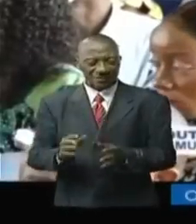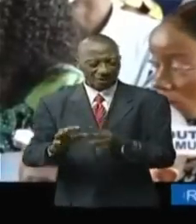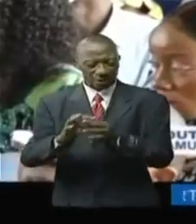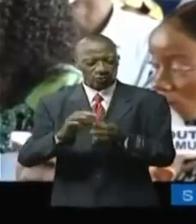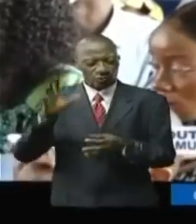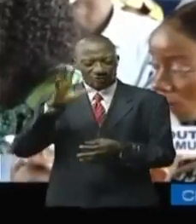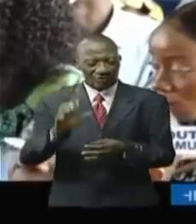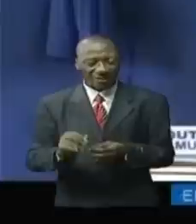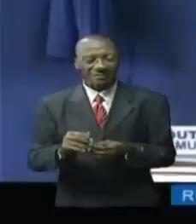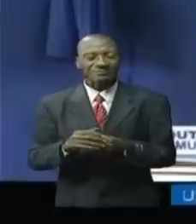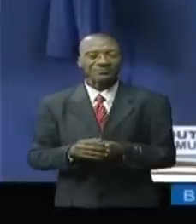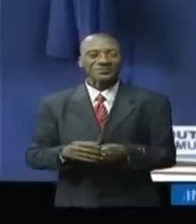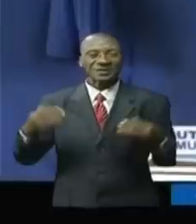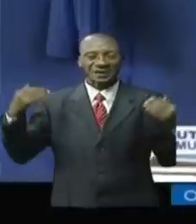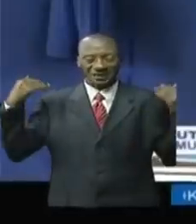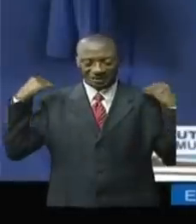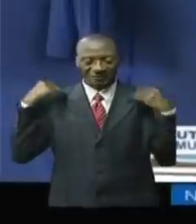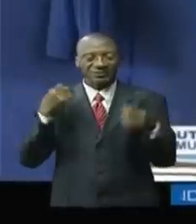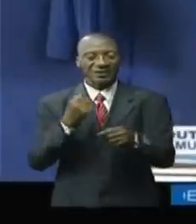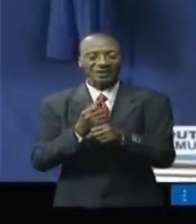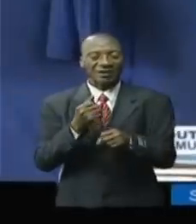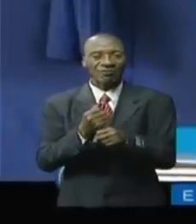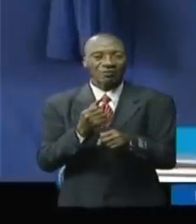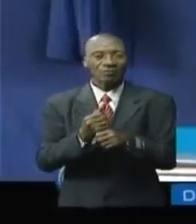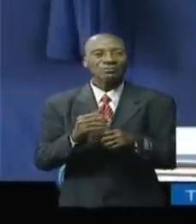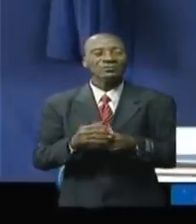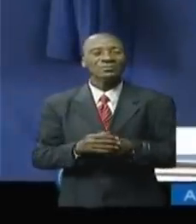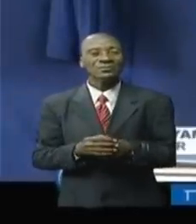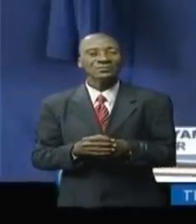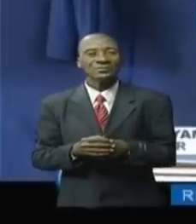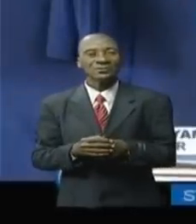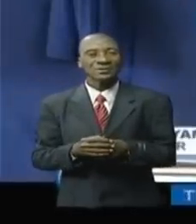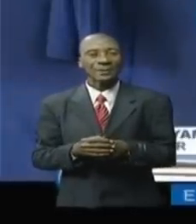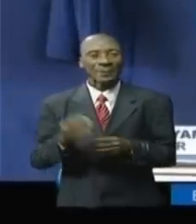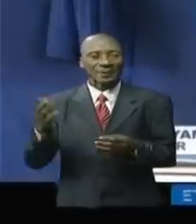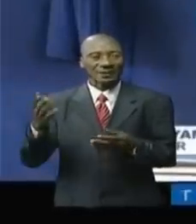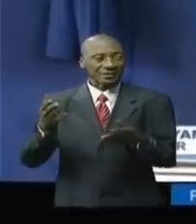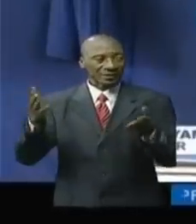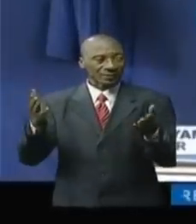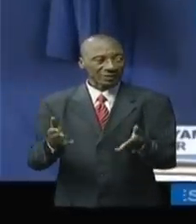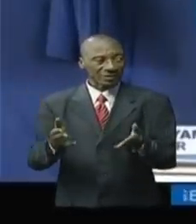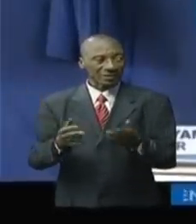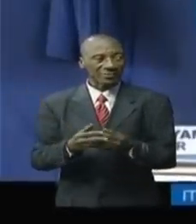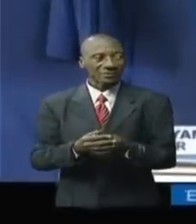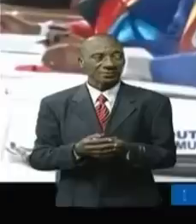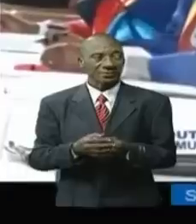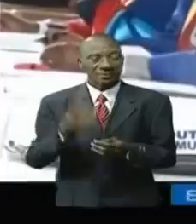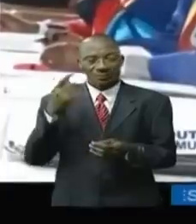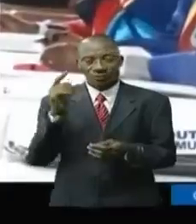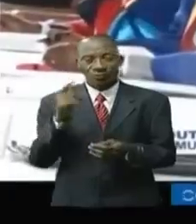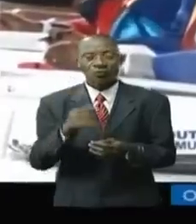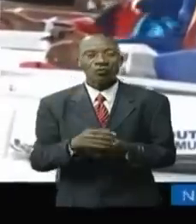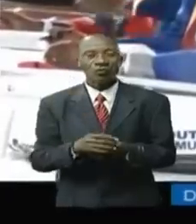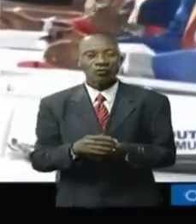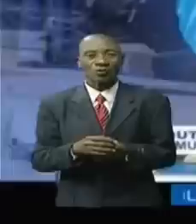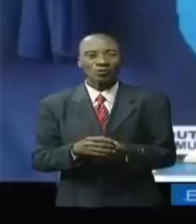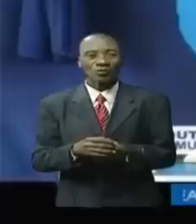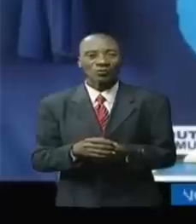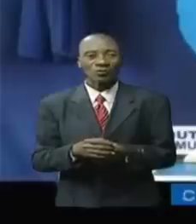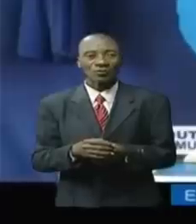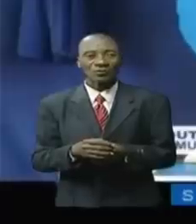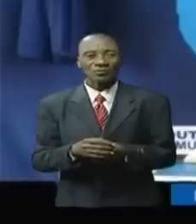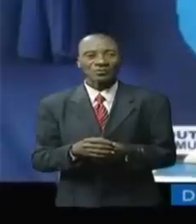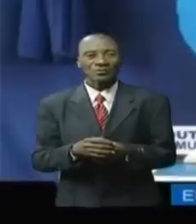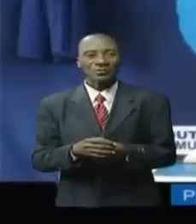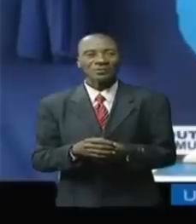des travaux Claude Niamugabo Bazibue, a aligné les indicateurs qui expliquent l'inadéquation entre la rentabilité